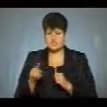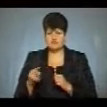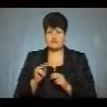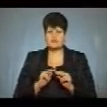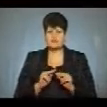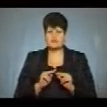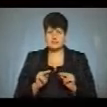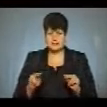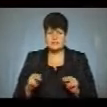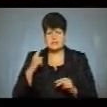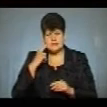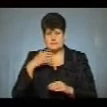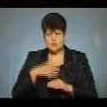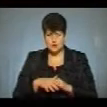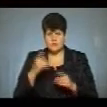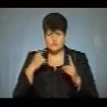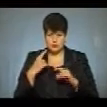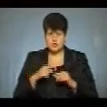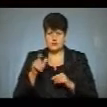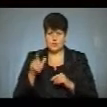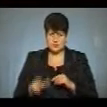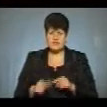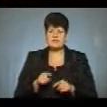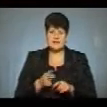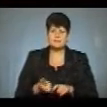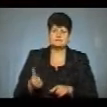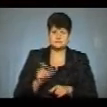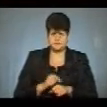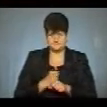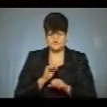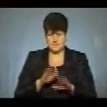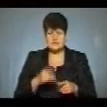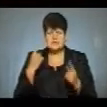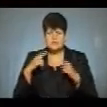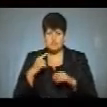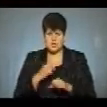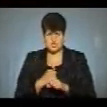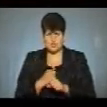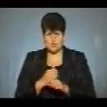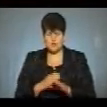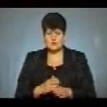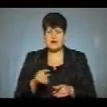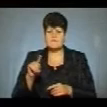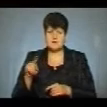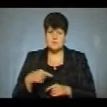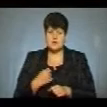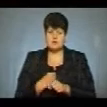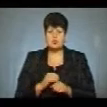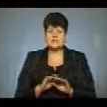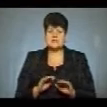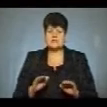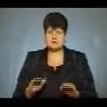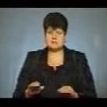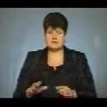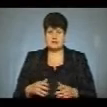свідома творча людина, він і так перепрацьовує. Це є творча робота, яка вимагає роботи з дітьми, вона